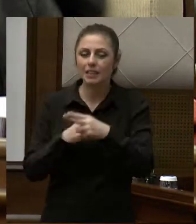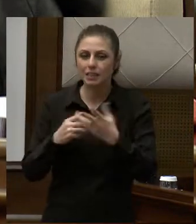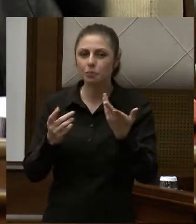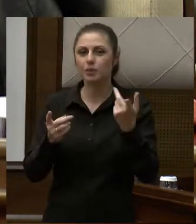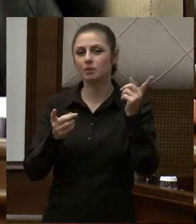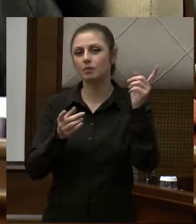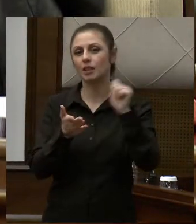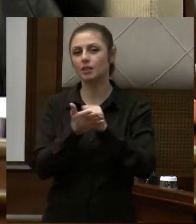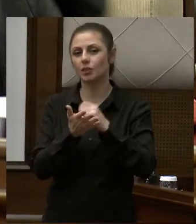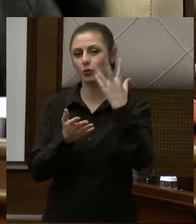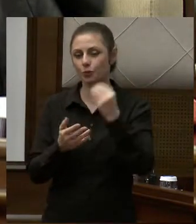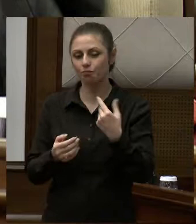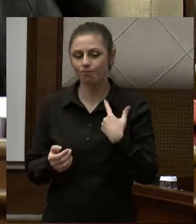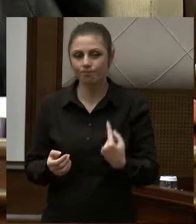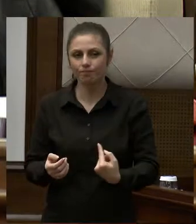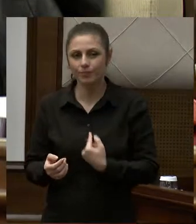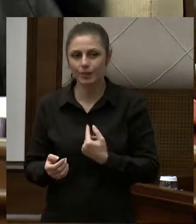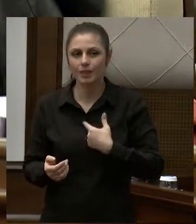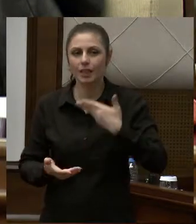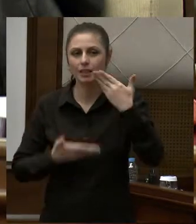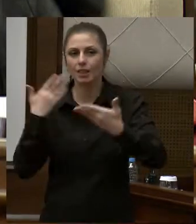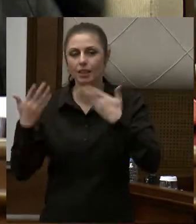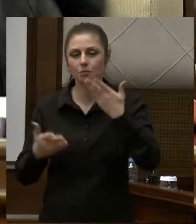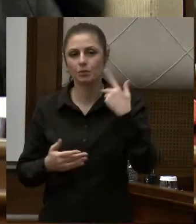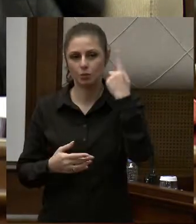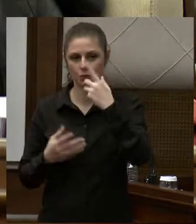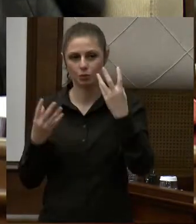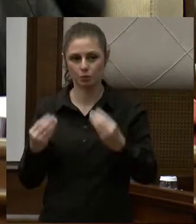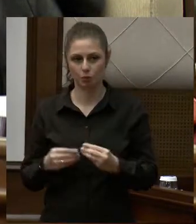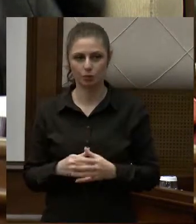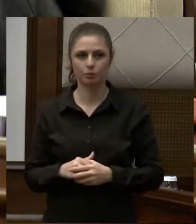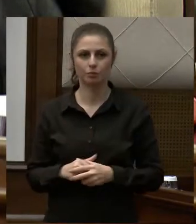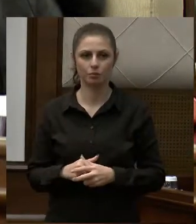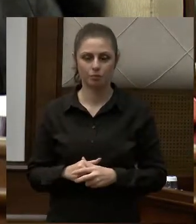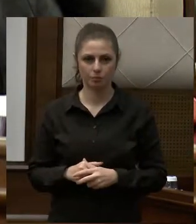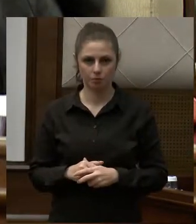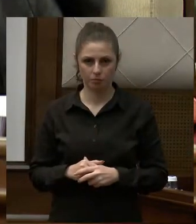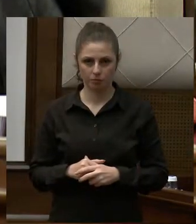benim bu duygularımı ifade etmeme sebep oluyor. Her tür